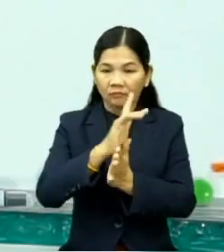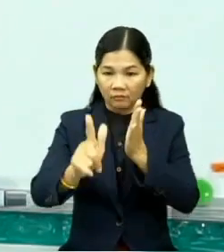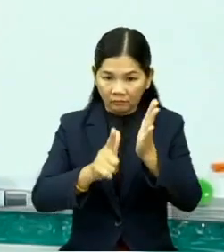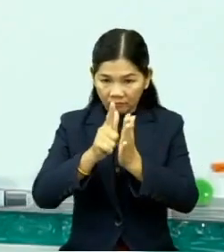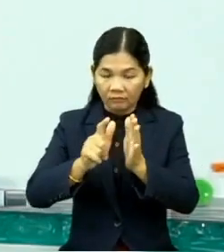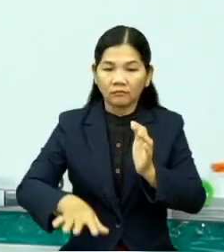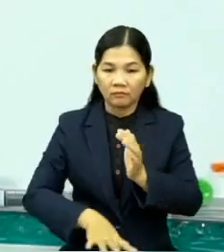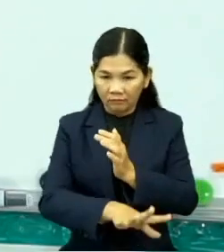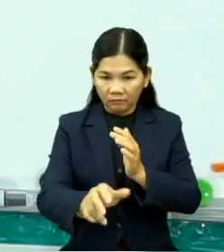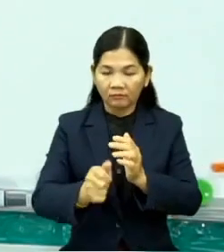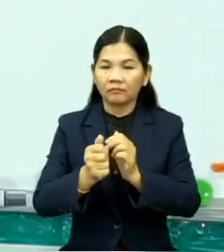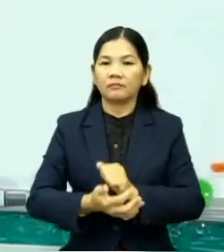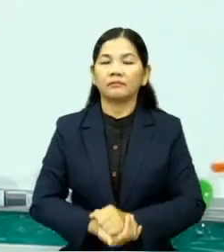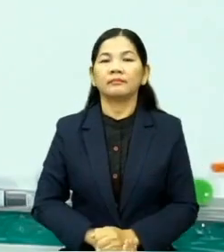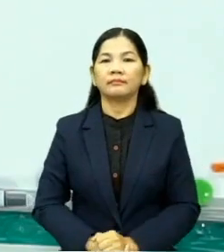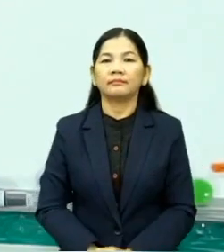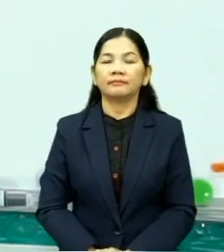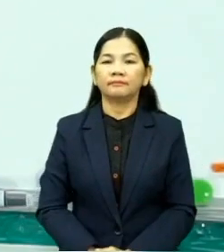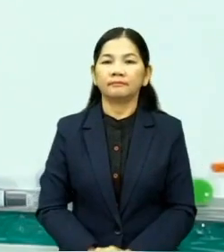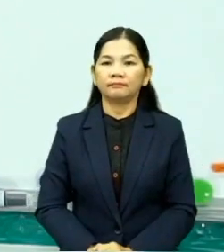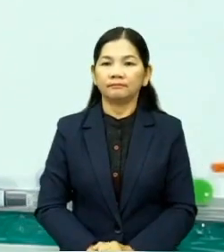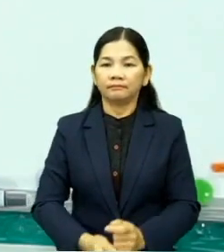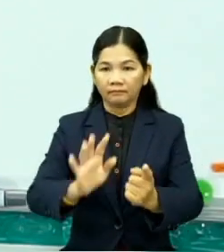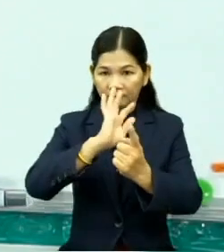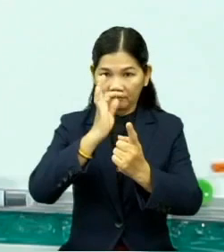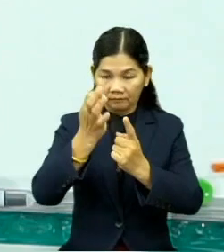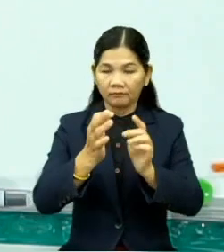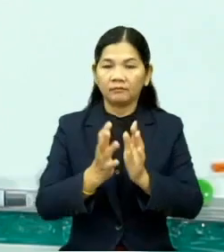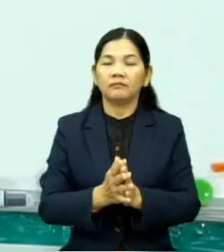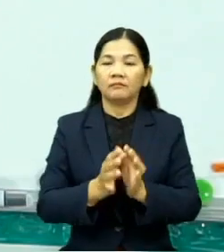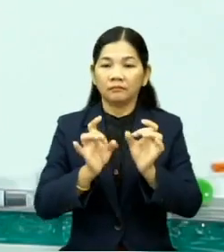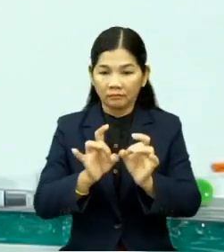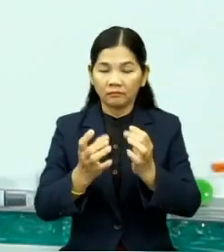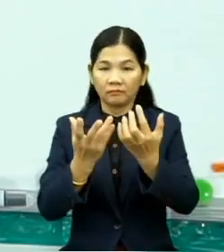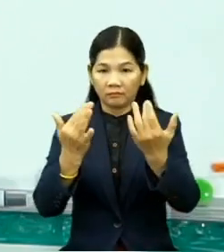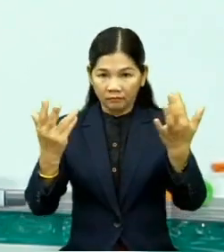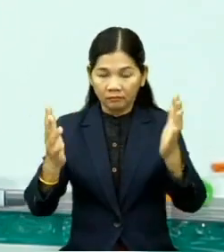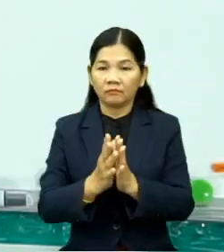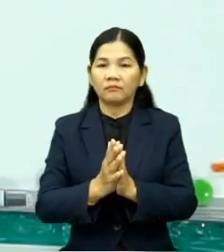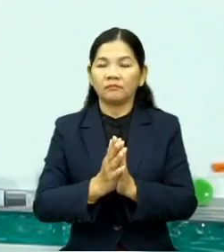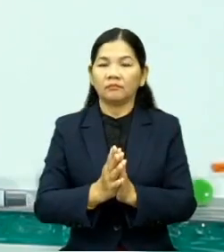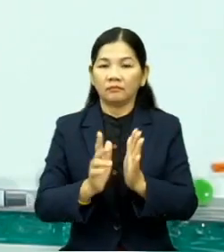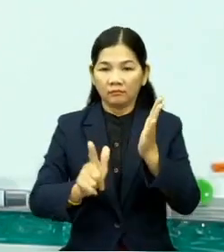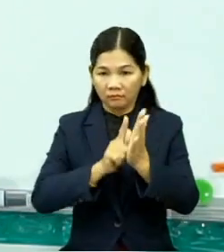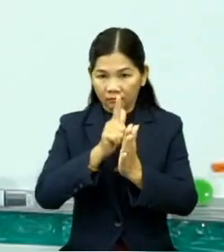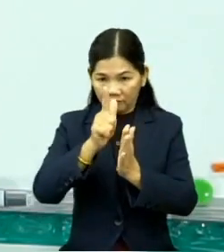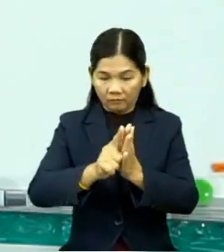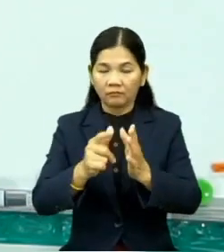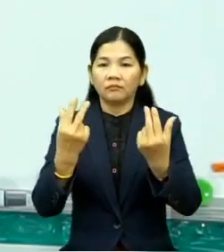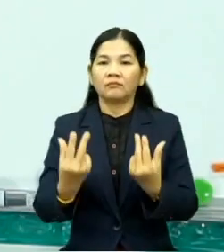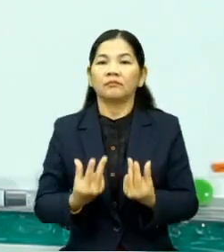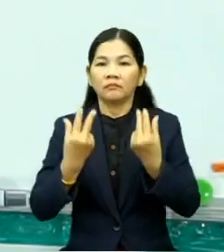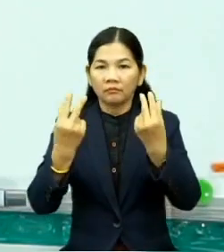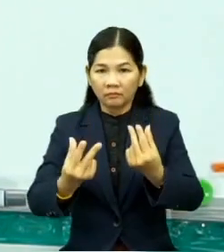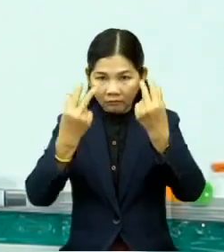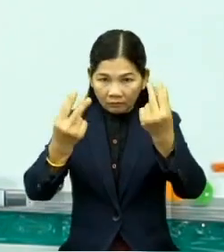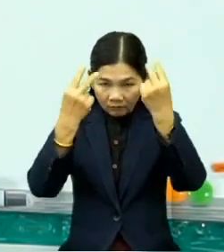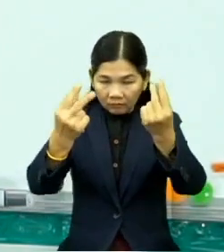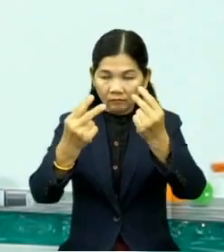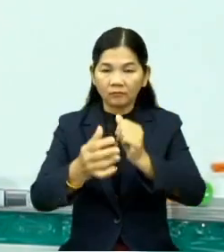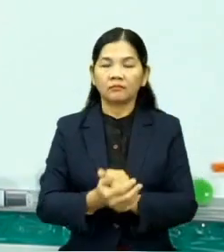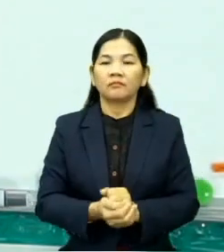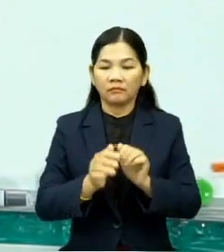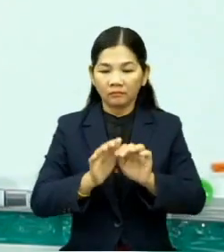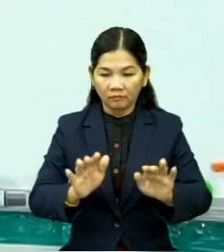ខ្មែរវប្បធម៌ពុនរីជាតិកាន់ថ្កានចាអរគុណកូនកូនទាំងអ